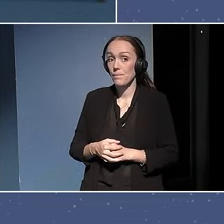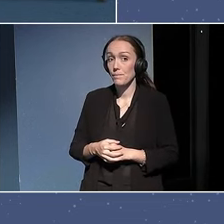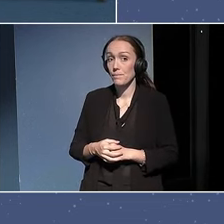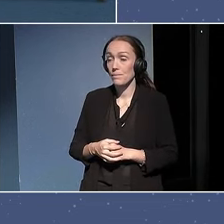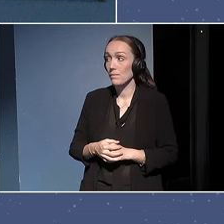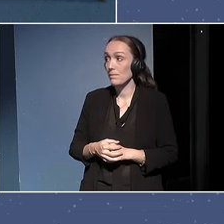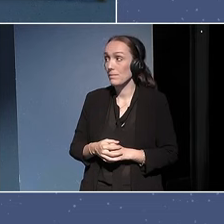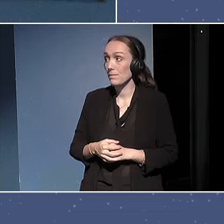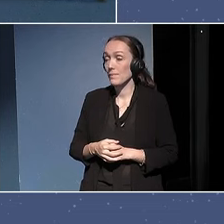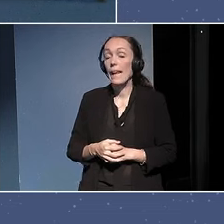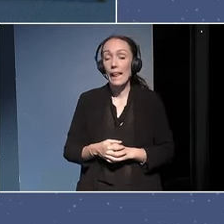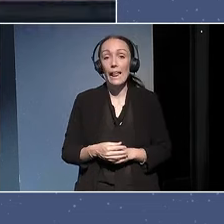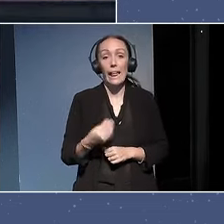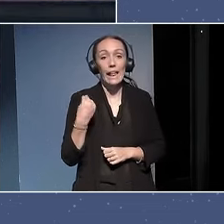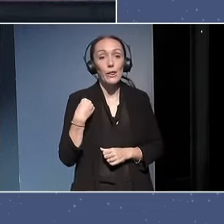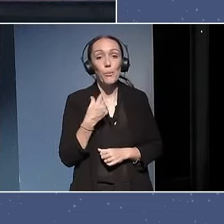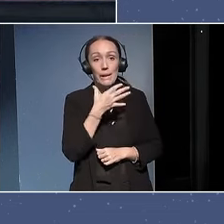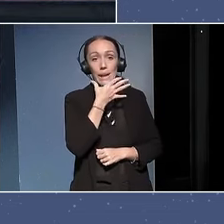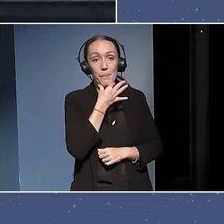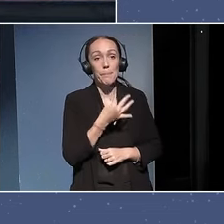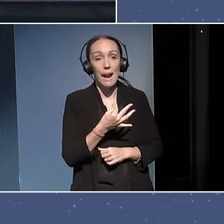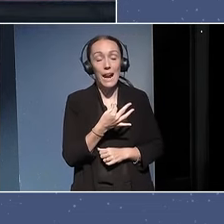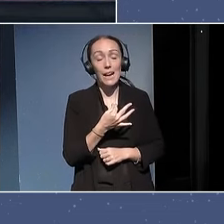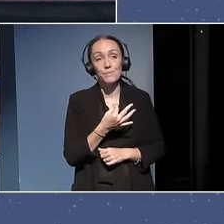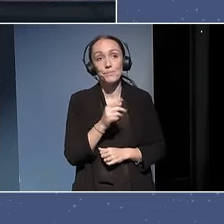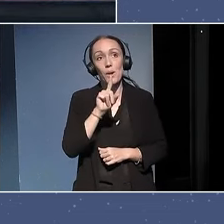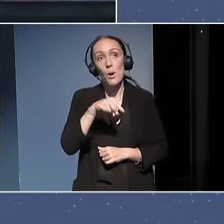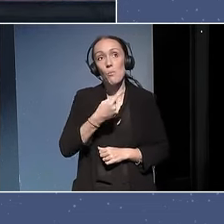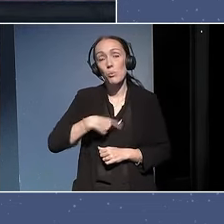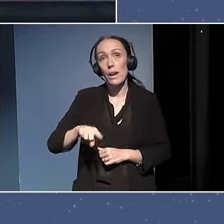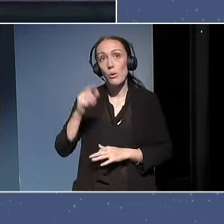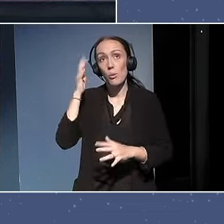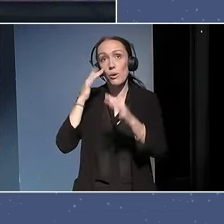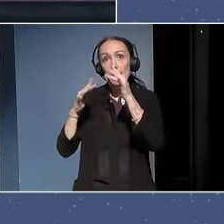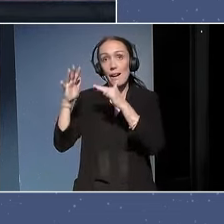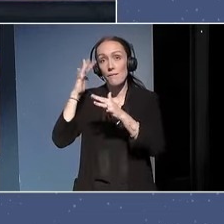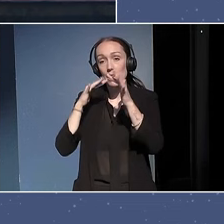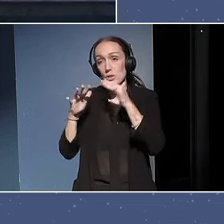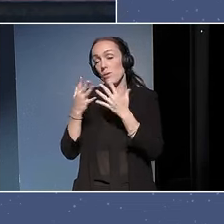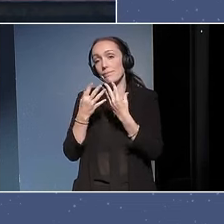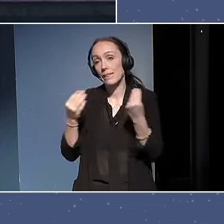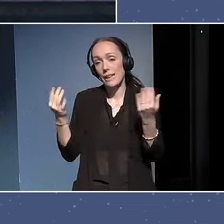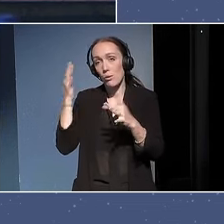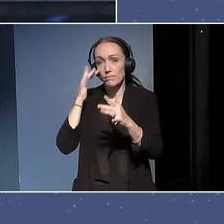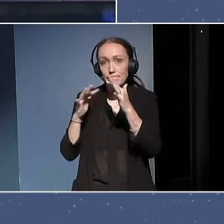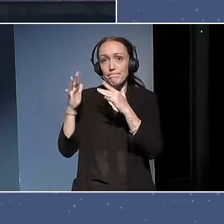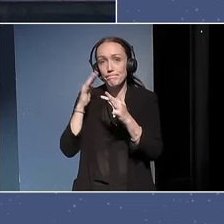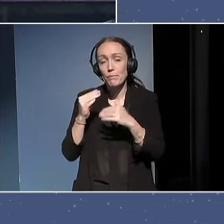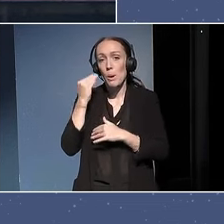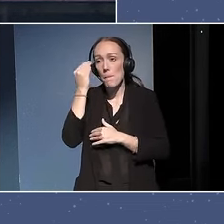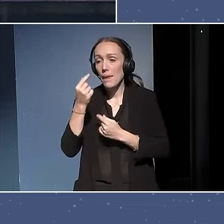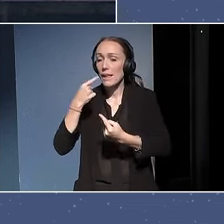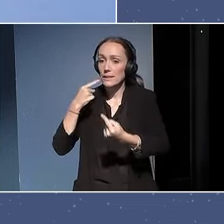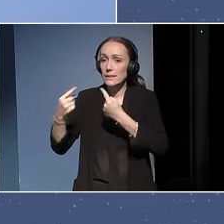filogenetico bella domanda eh sì questo ce lo siamo chiesti anche noi paleontologi tante volte samente e perché gli